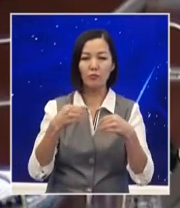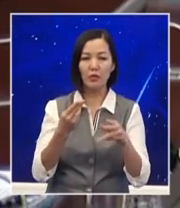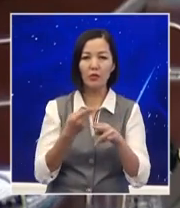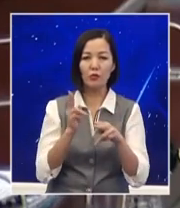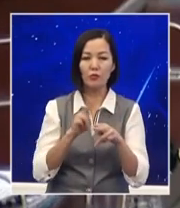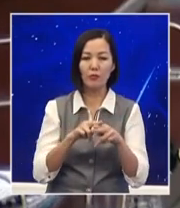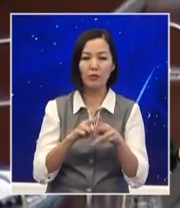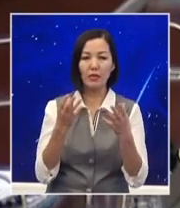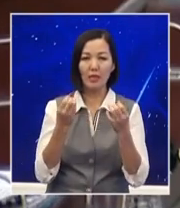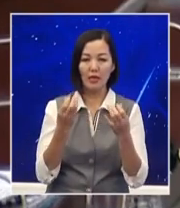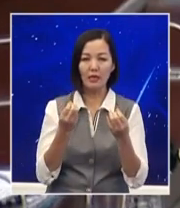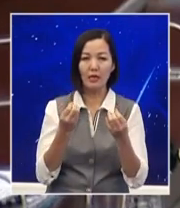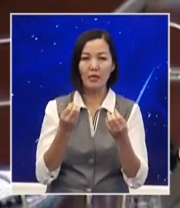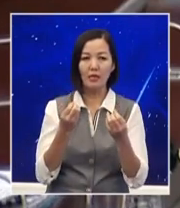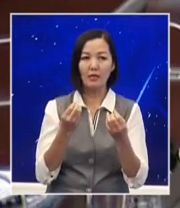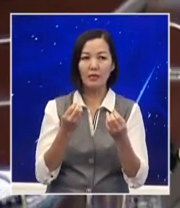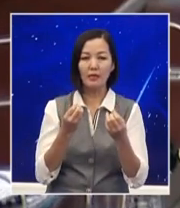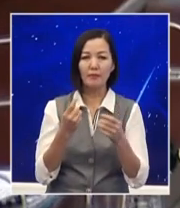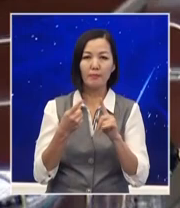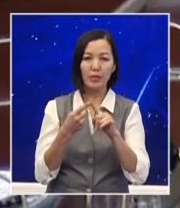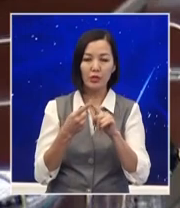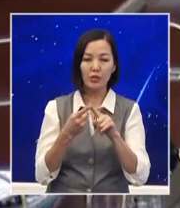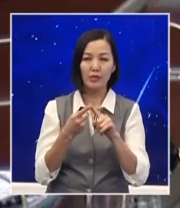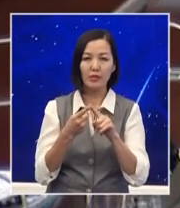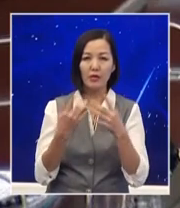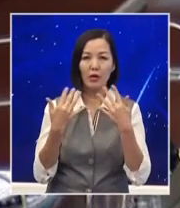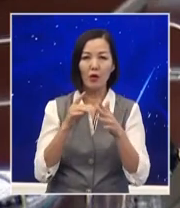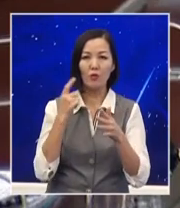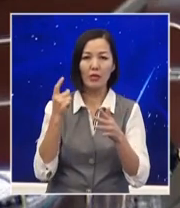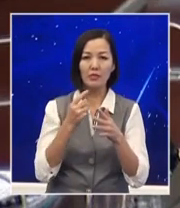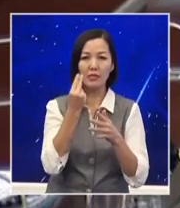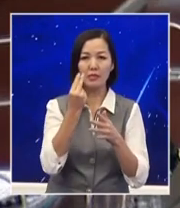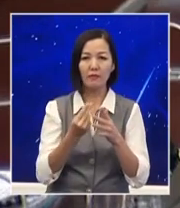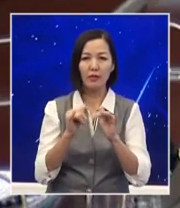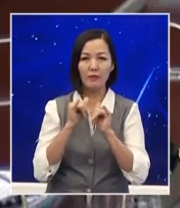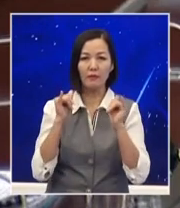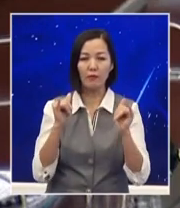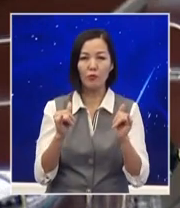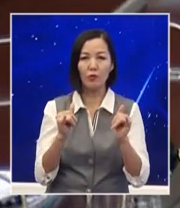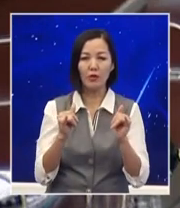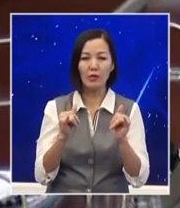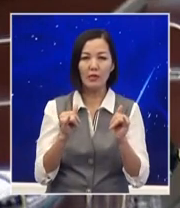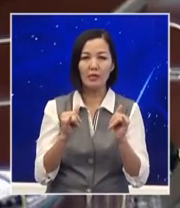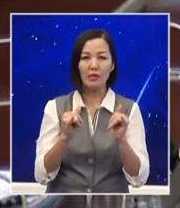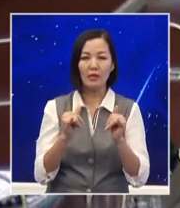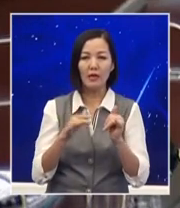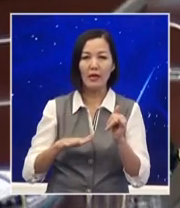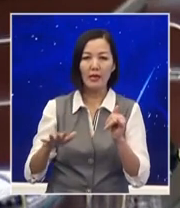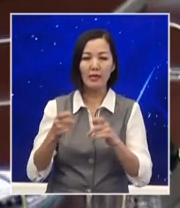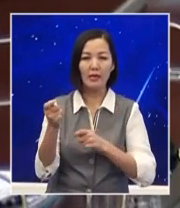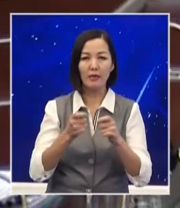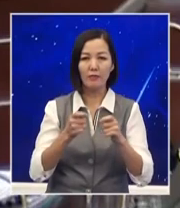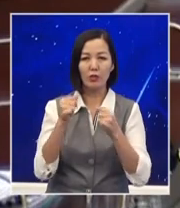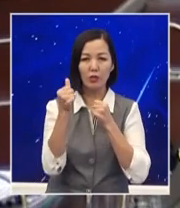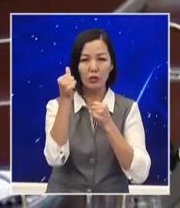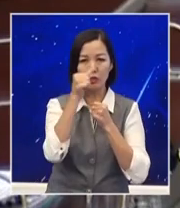Сонымен бірге маған тоқталғым келеді. Бірінші, ауыл шаруашылығы цифрлық даму министрліктеріне, өңірлердің әкімдіктеріне жылдың аяғына